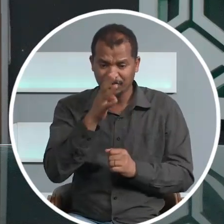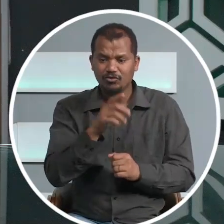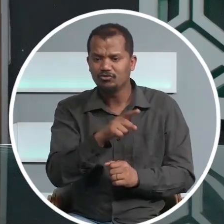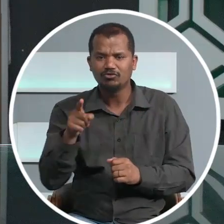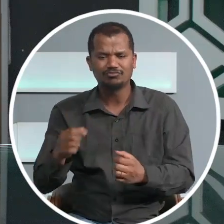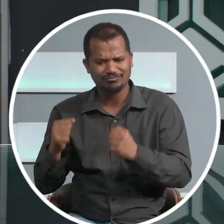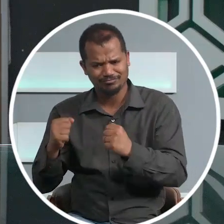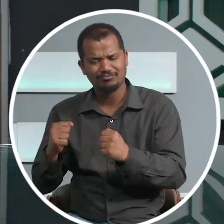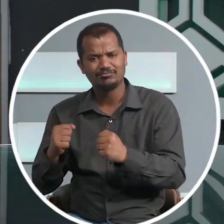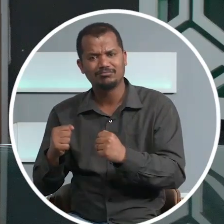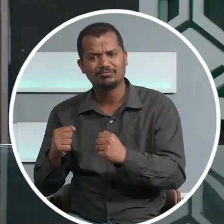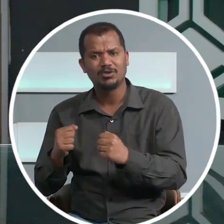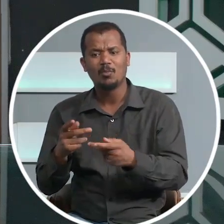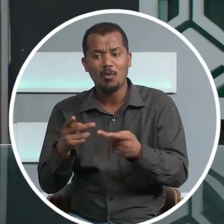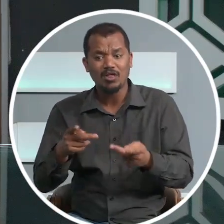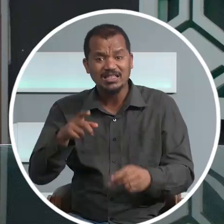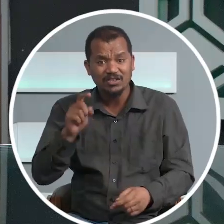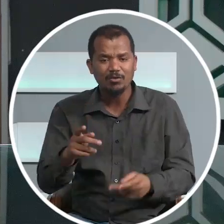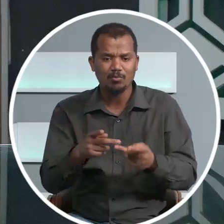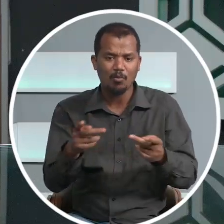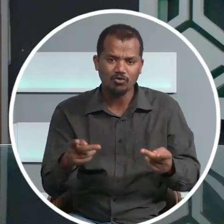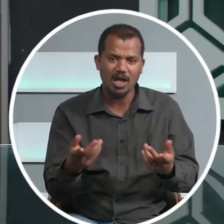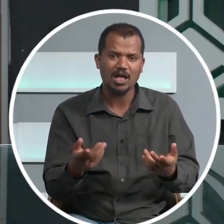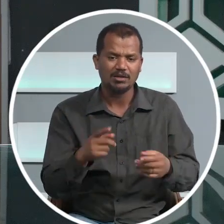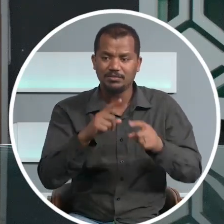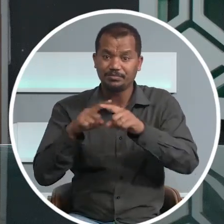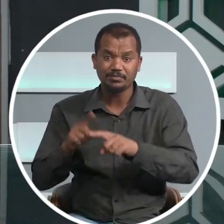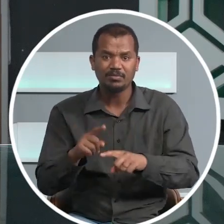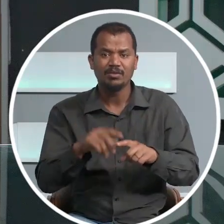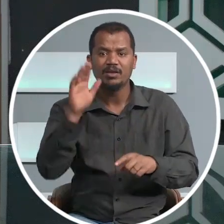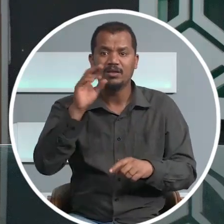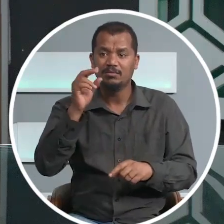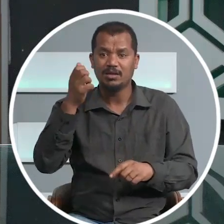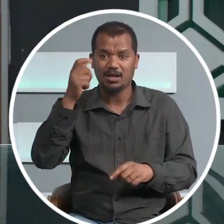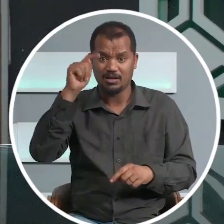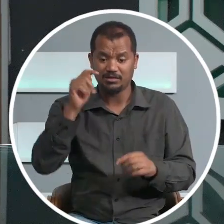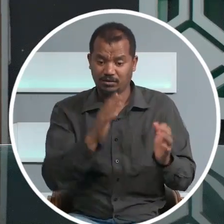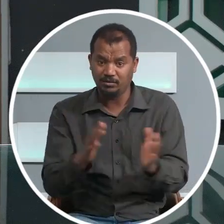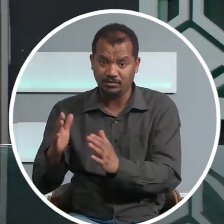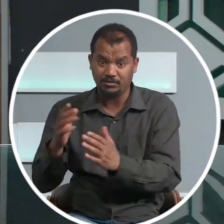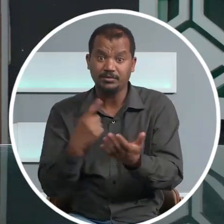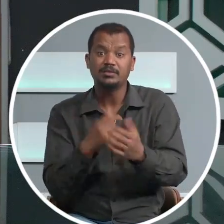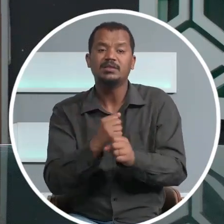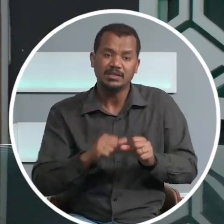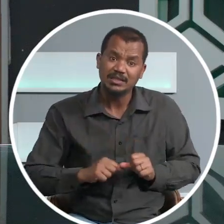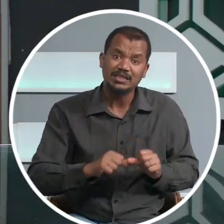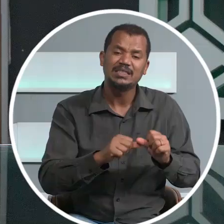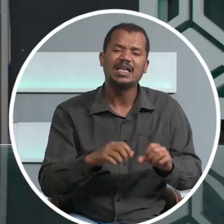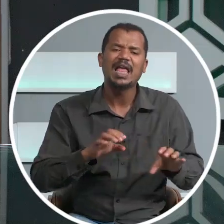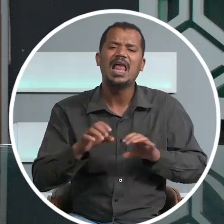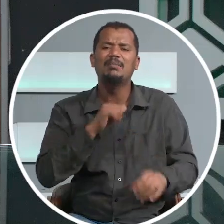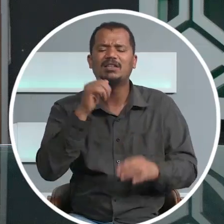ሲፈጠሩ እነሱን አጠናክሮ ለመቀጠል ቦታ ሲያስፈልጋቸው ቦታ የተለያዩ ግብአቶችን አስተካክሎ ይሄ ስራ